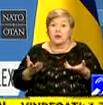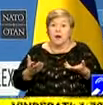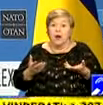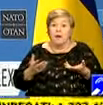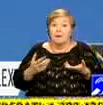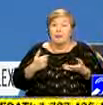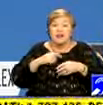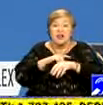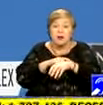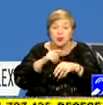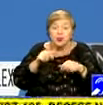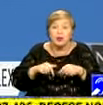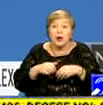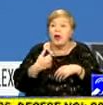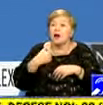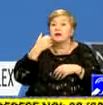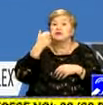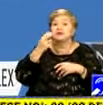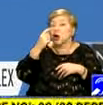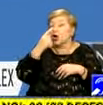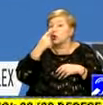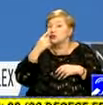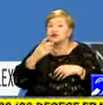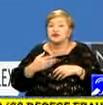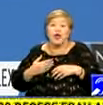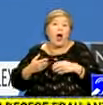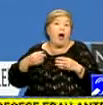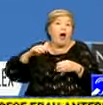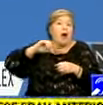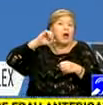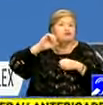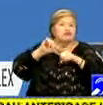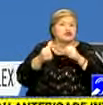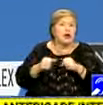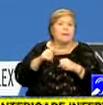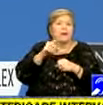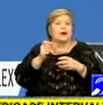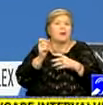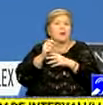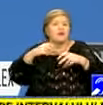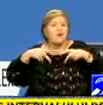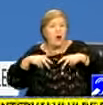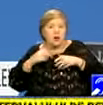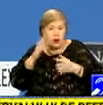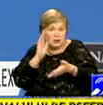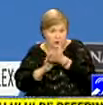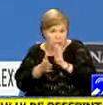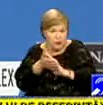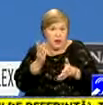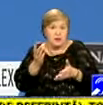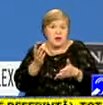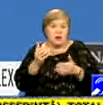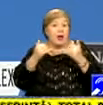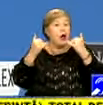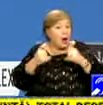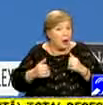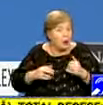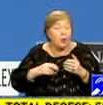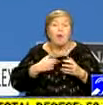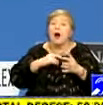Vremurile sferelor de influență s-a terminat. Suntem pregătiți pentru un